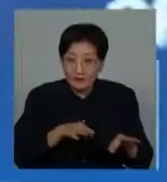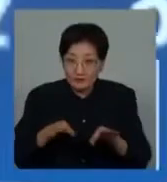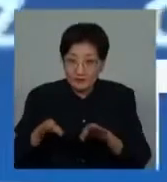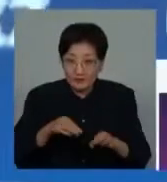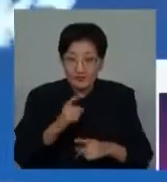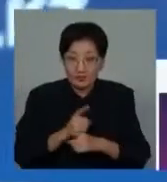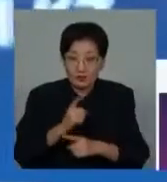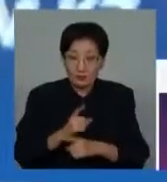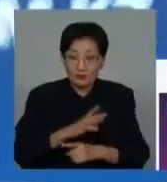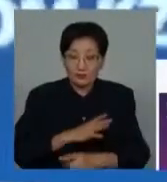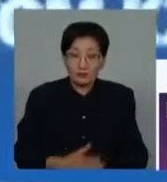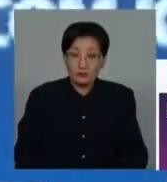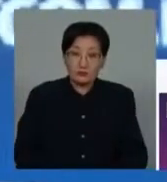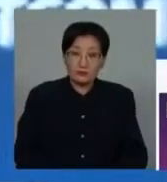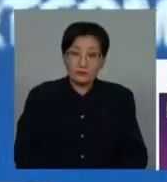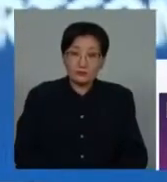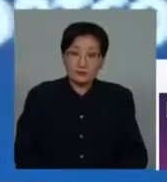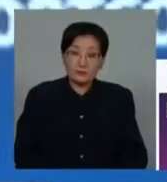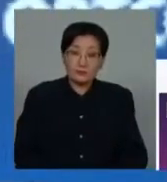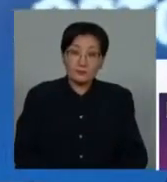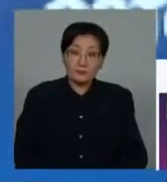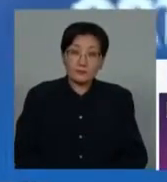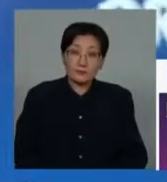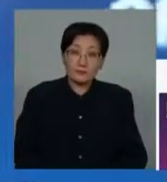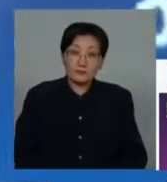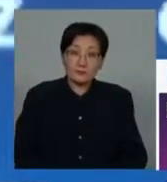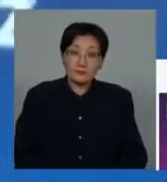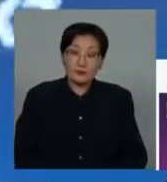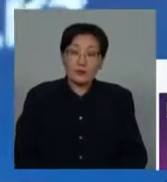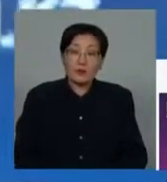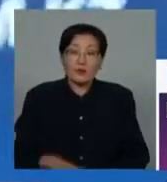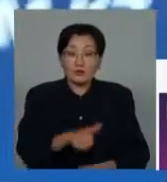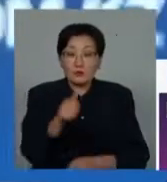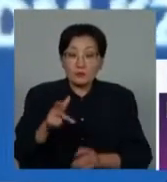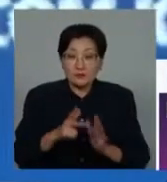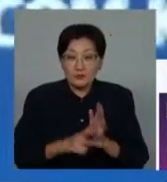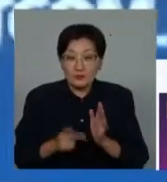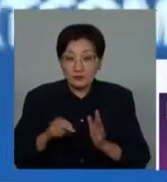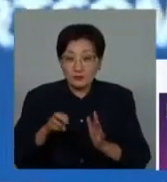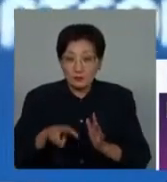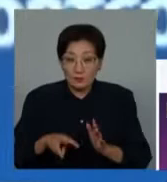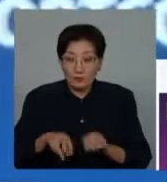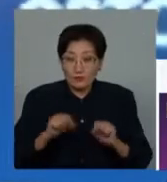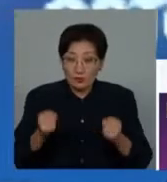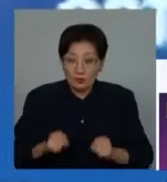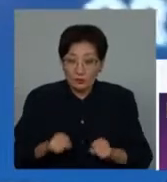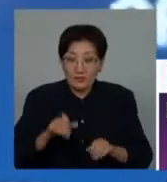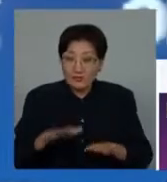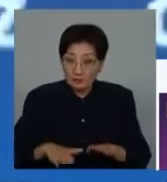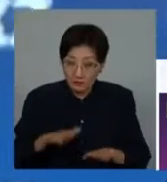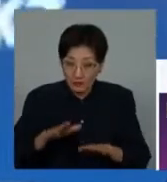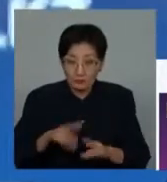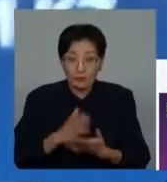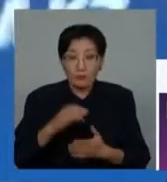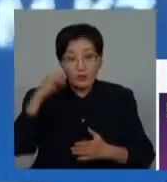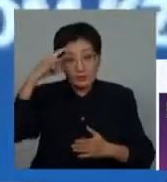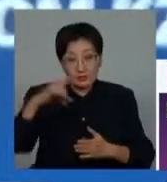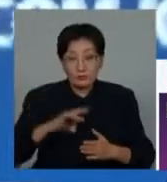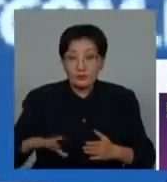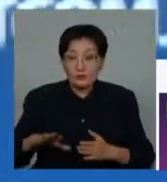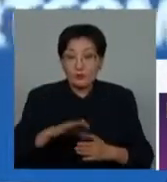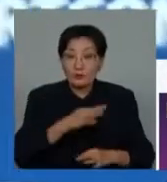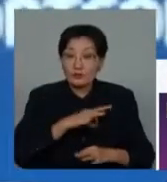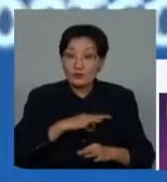На сегодняшний день есть самокаты, которые сбивают скорость до... Сағатына 80 шақырым жылдамдықпен жүретін самокаттар бар. Бірақ Қазақстан